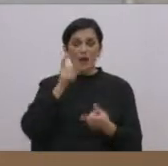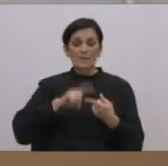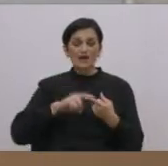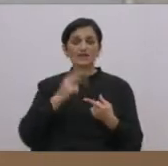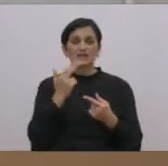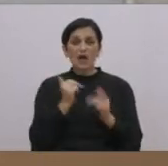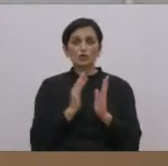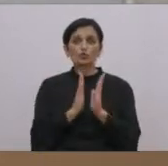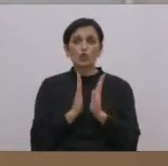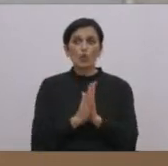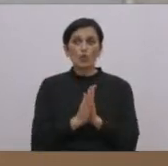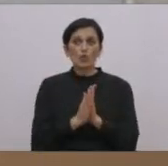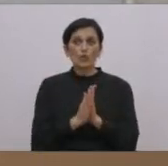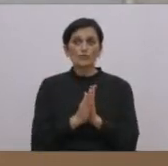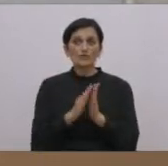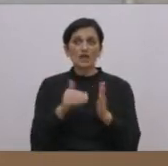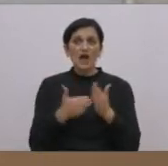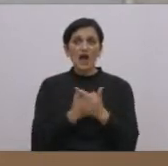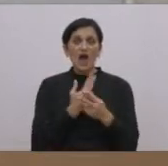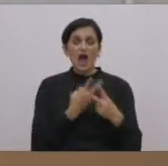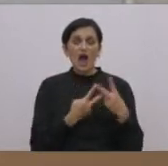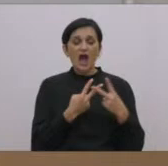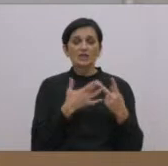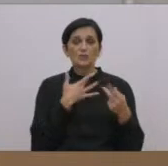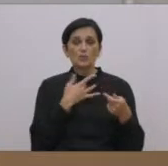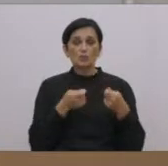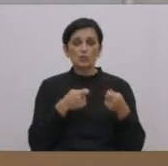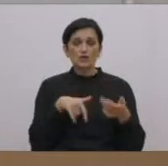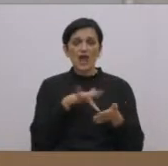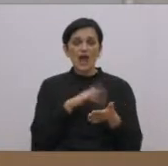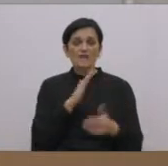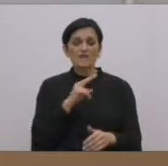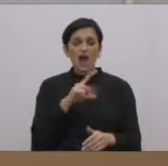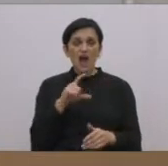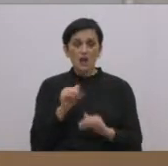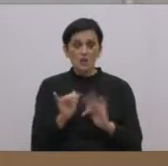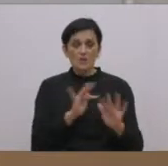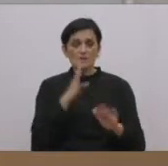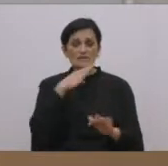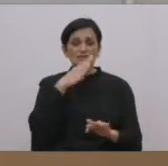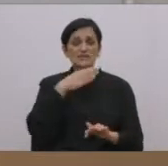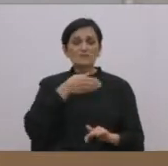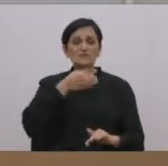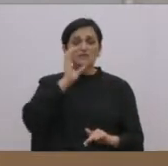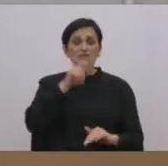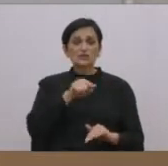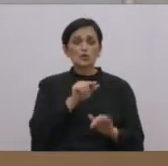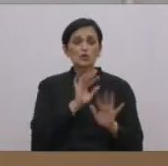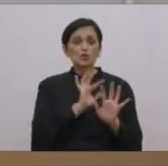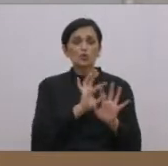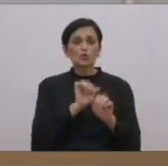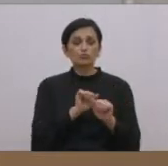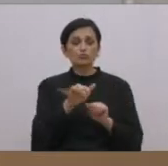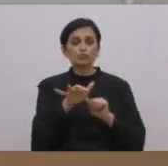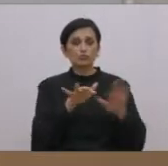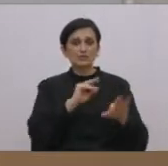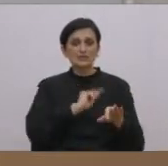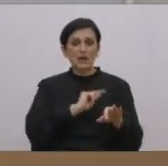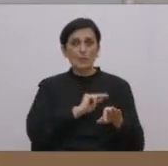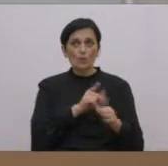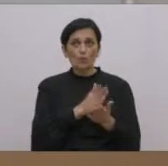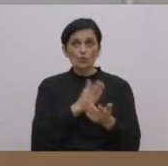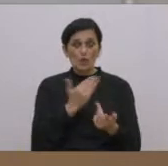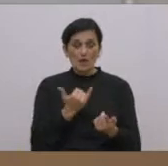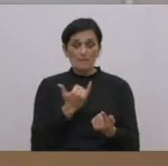თხოვნა. ახალციხის მუნიციპალიტეტში, ქალაქ ვალეში მიმდინარეობს სასმელი წყლით უზრუნველყოფის სამუშაოები.